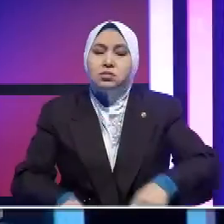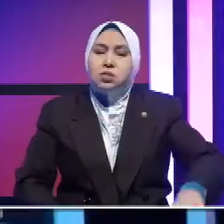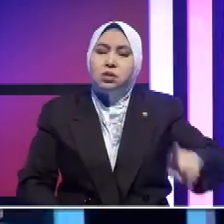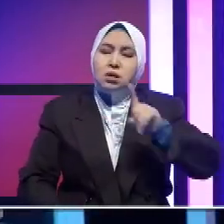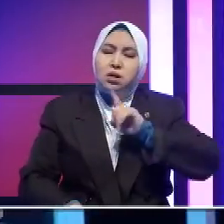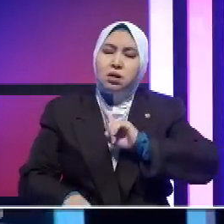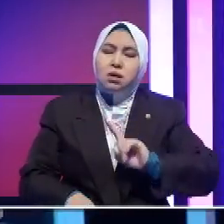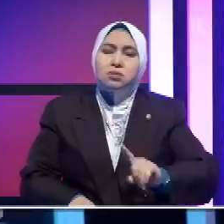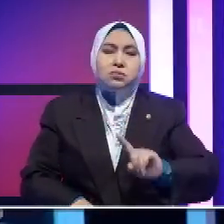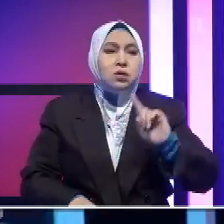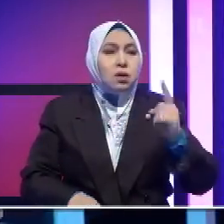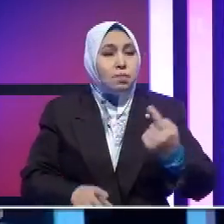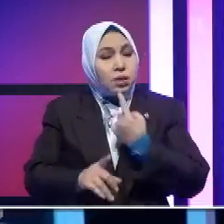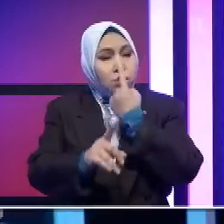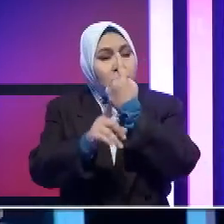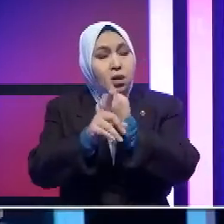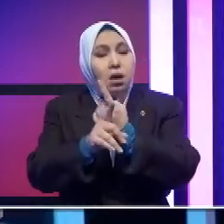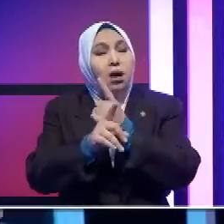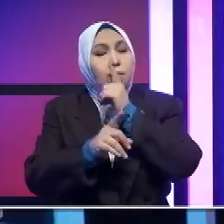Sadaqallahul